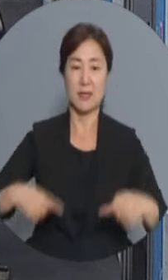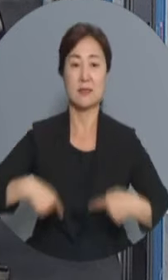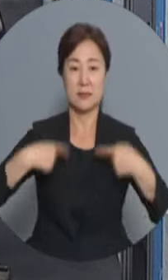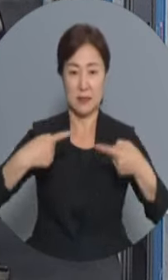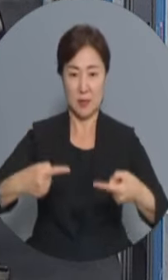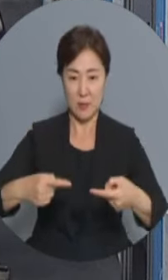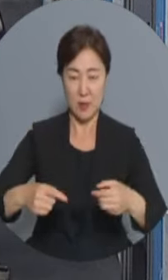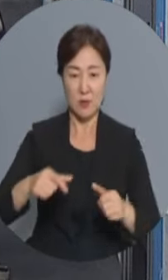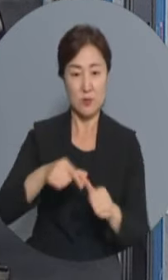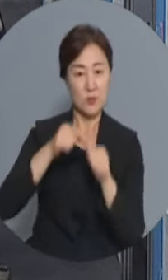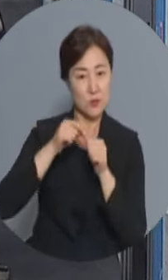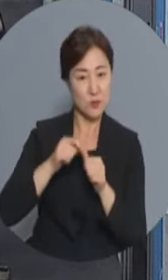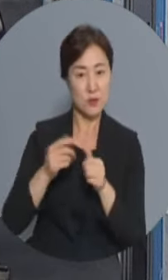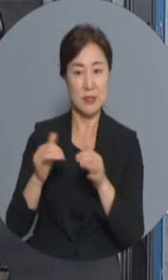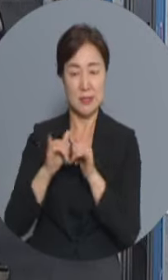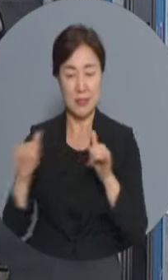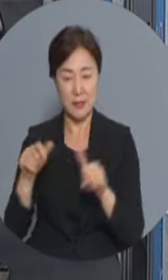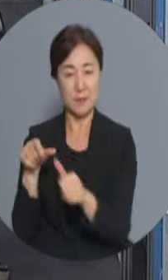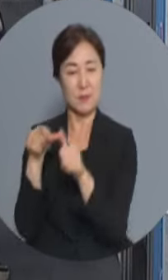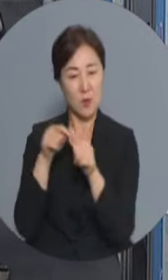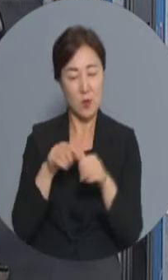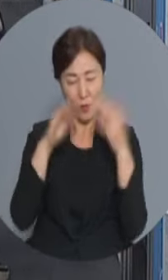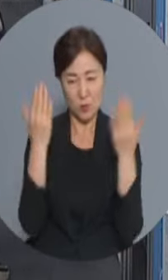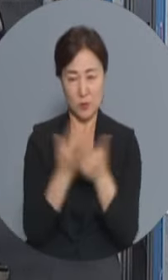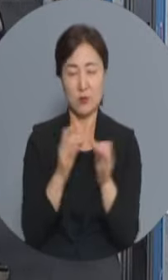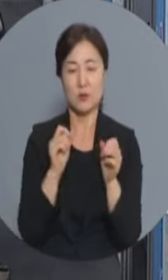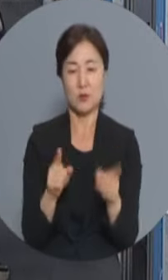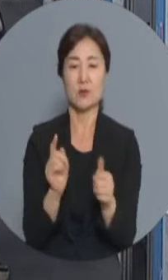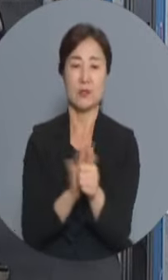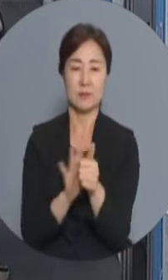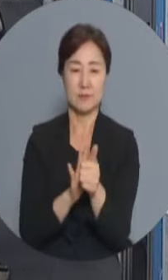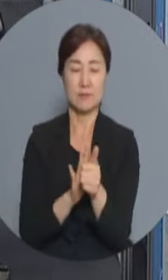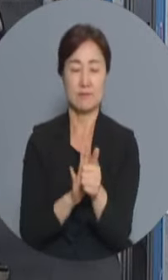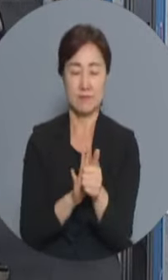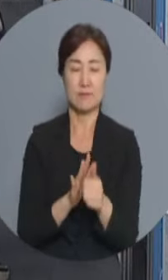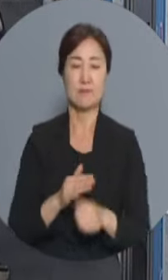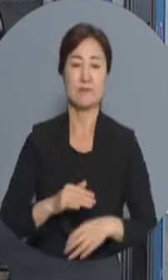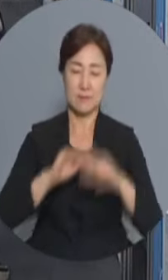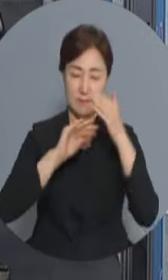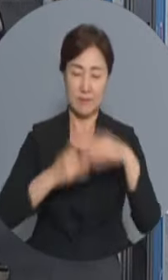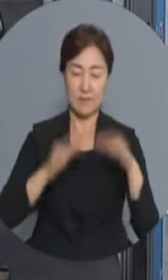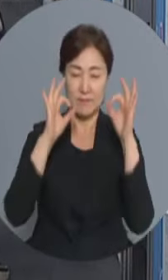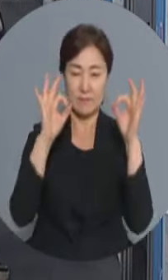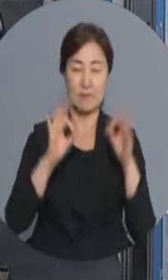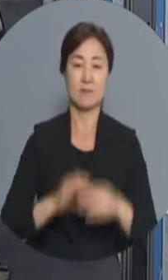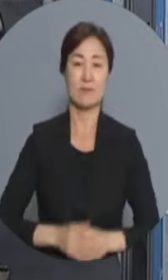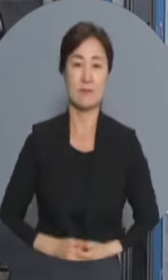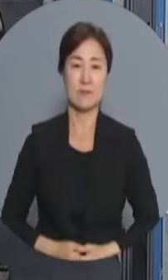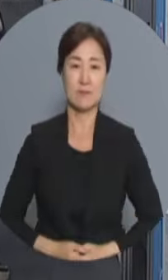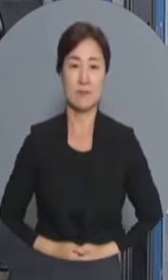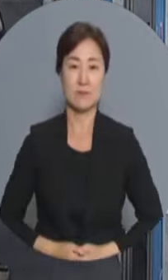구인 구직자 모두에게 폭넓은 선택의 기회가 마련됐습니다. 김단비 기자입니다.